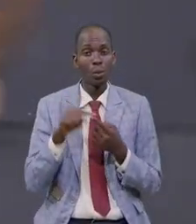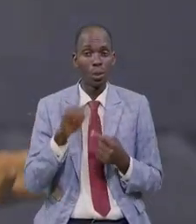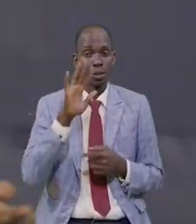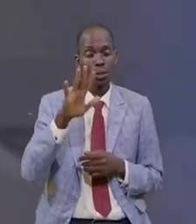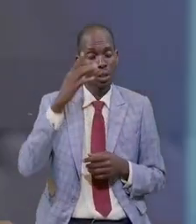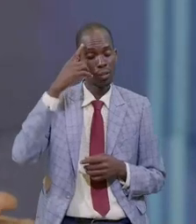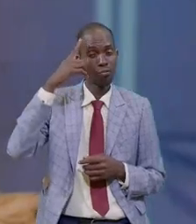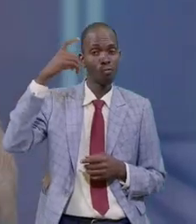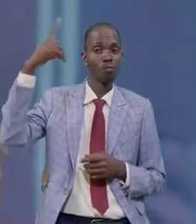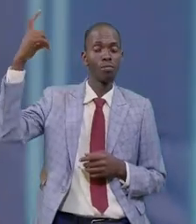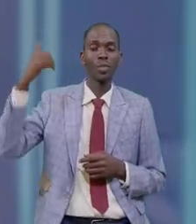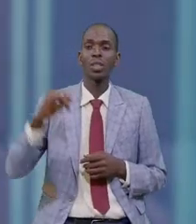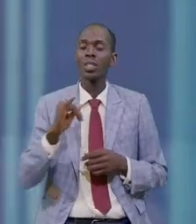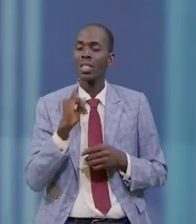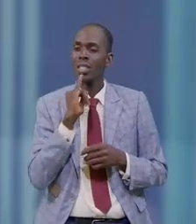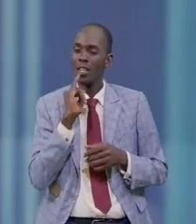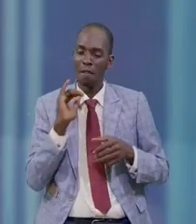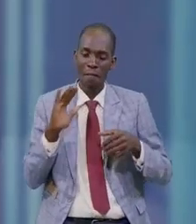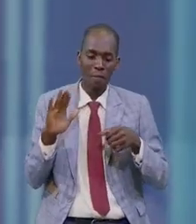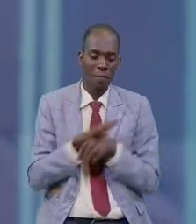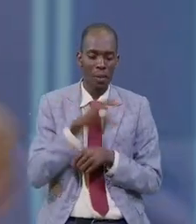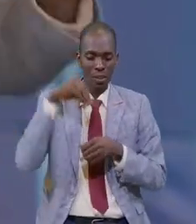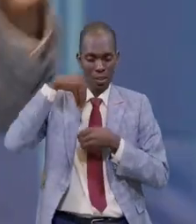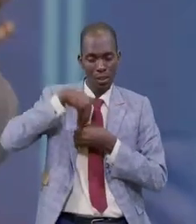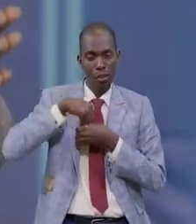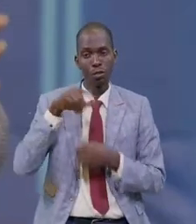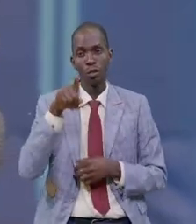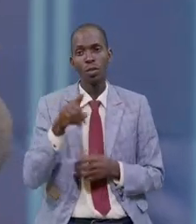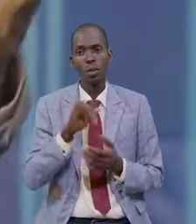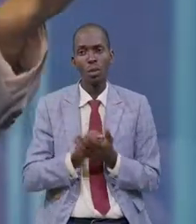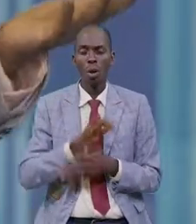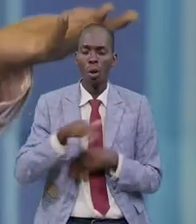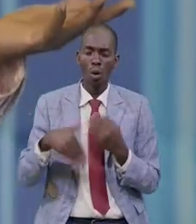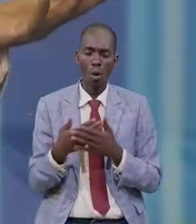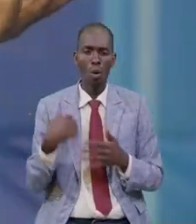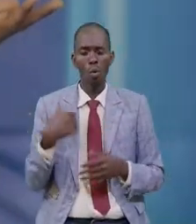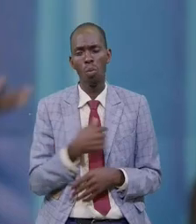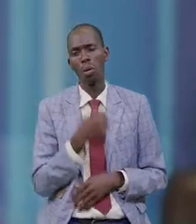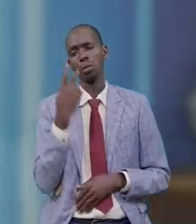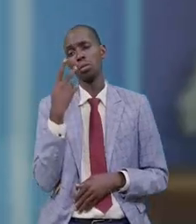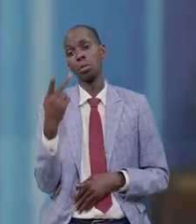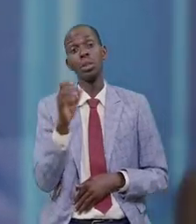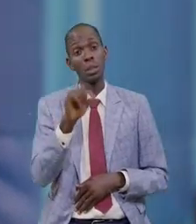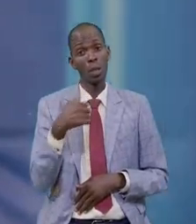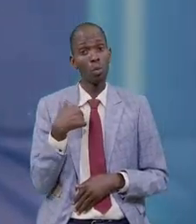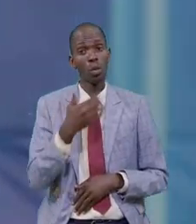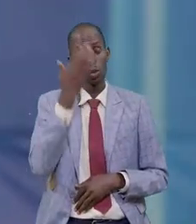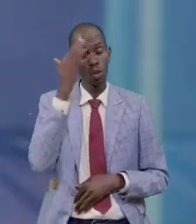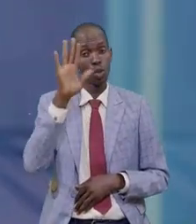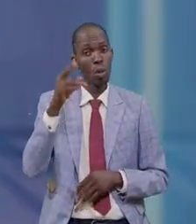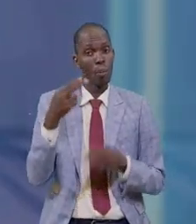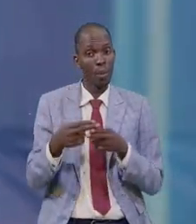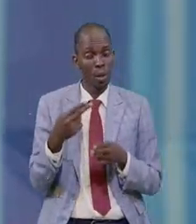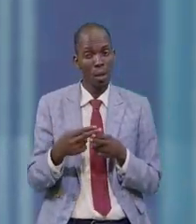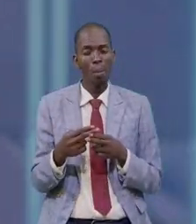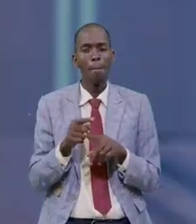rêve te t'emballle et tout ce que nous voyons nous connaissons ton nom mais on préfère t'appeler